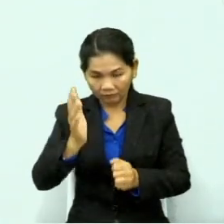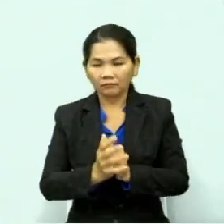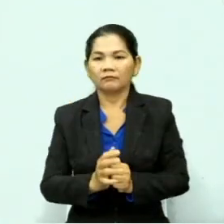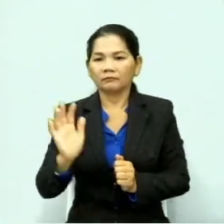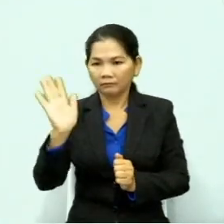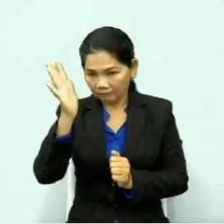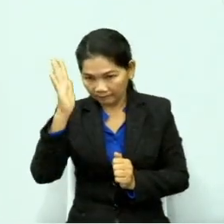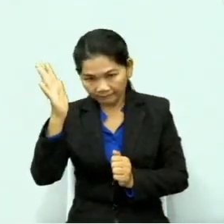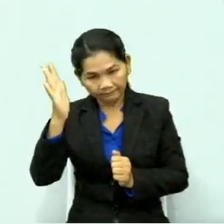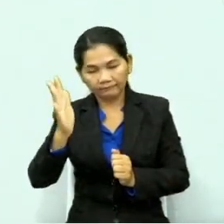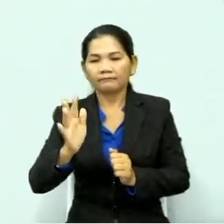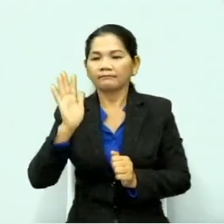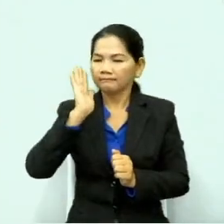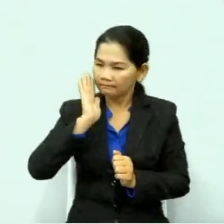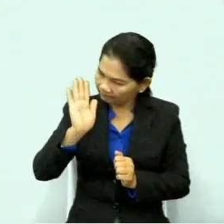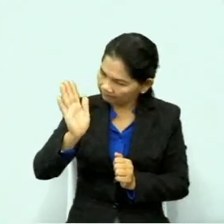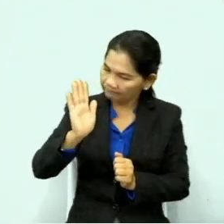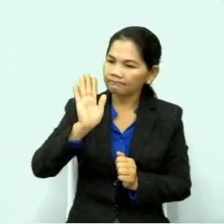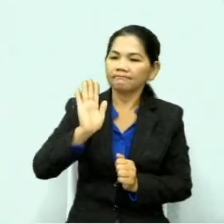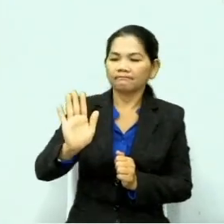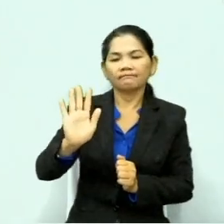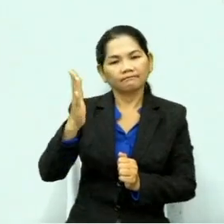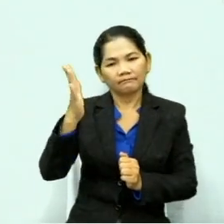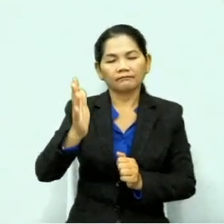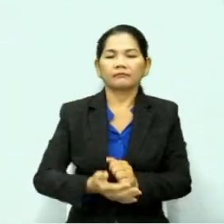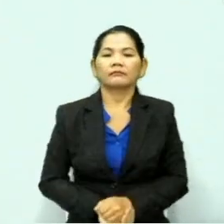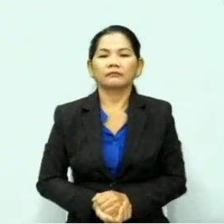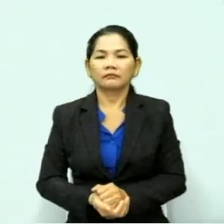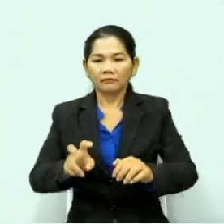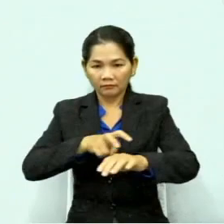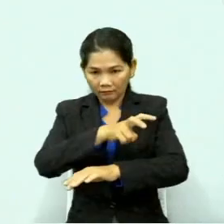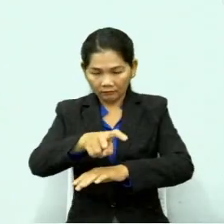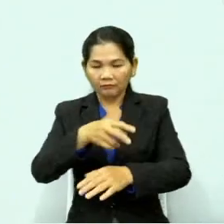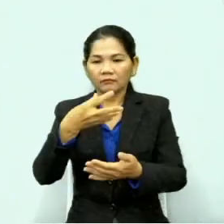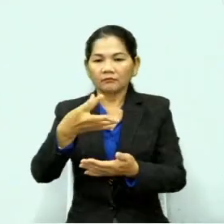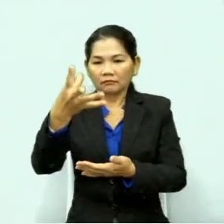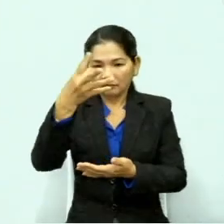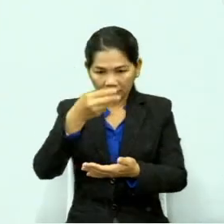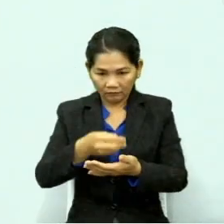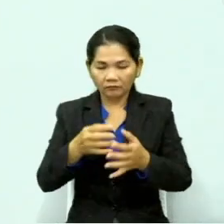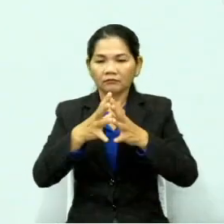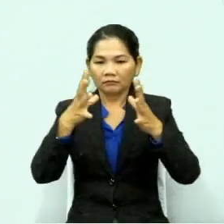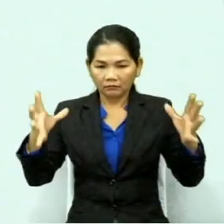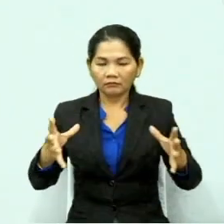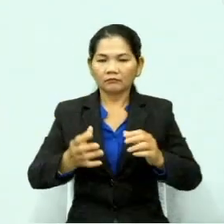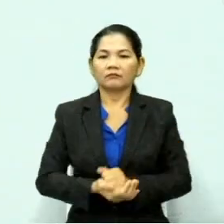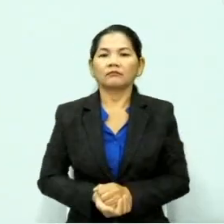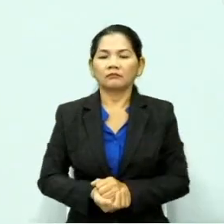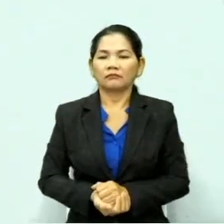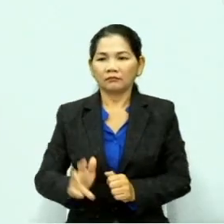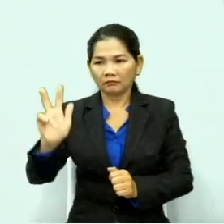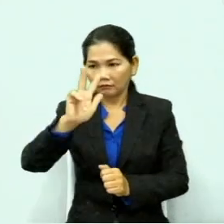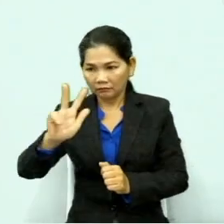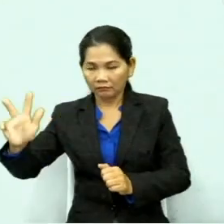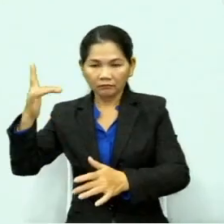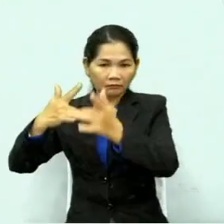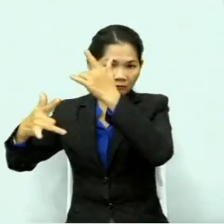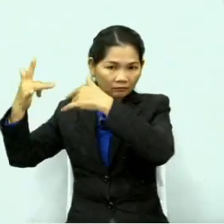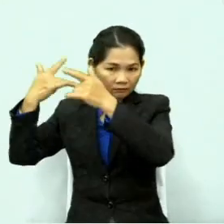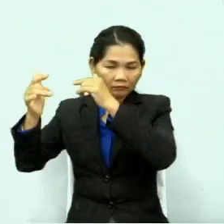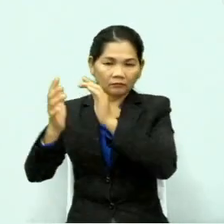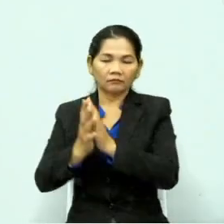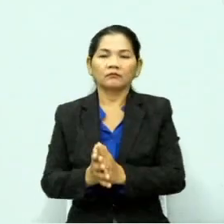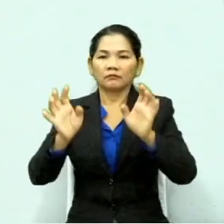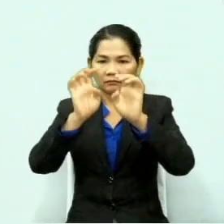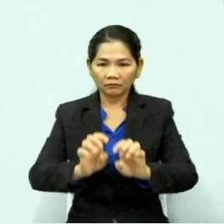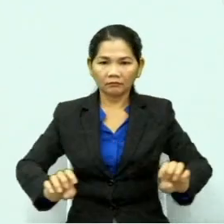bán chỉ đắt khàn chà chấm chà nằm bay thai rẻ xa sầm bạt tặng ăn ní chà miên đôi chía chà prasad bộ rán chân nâng còn lại thua